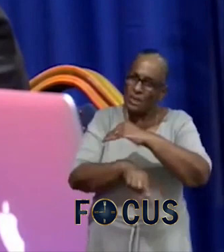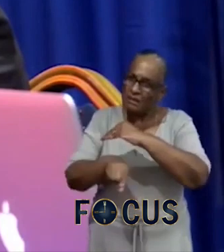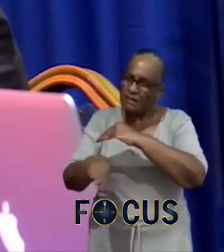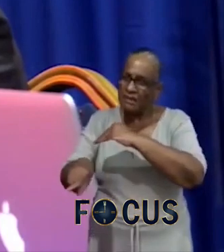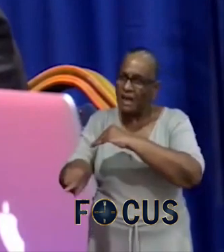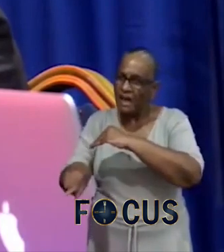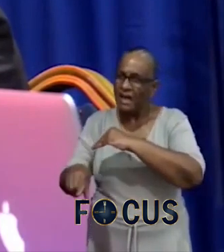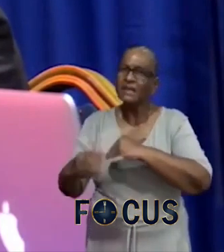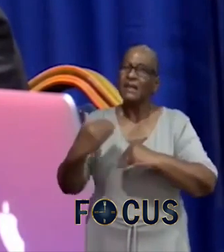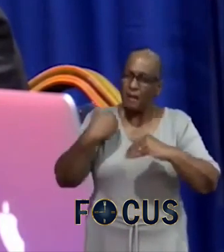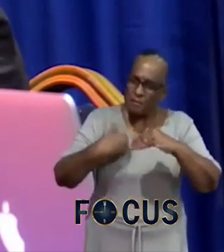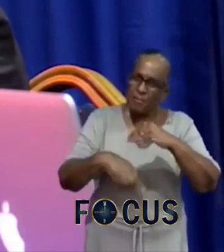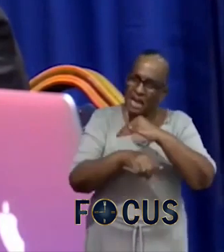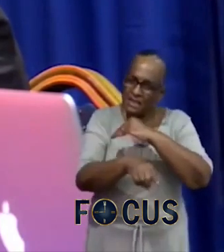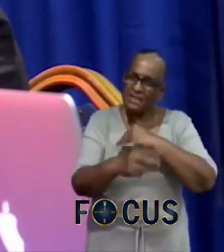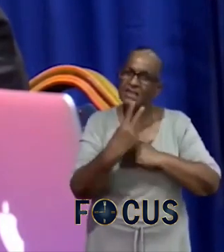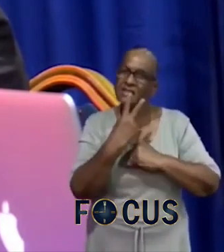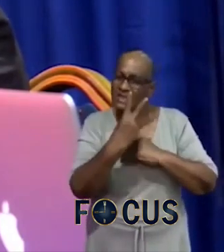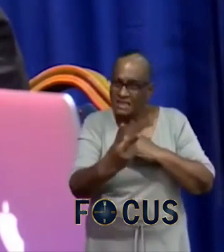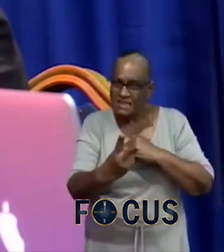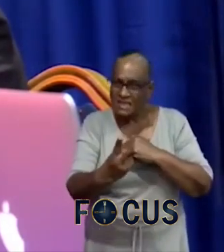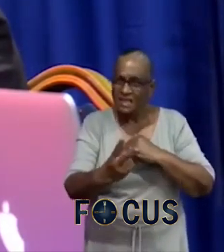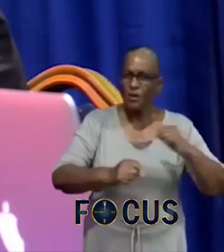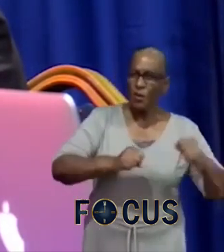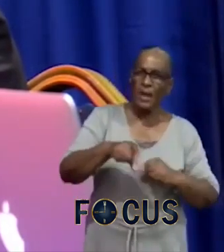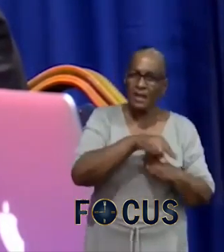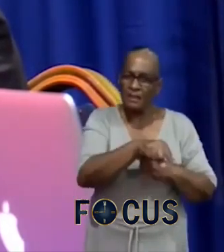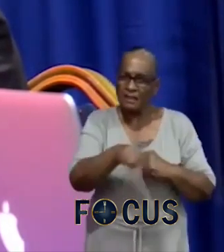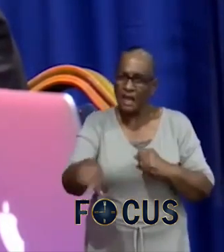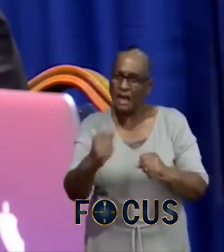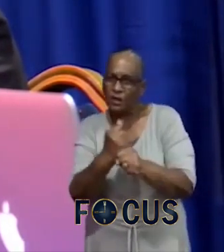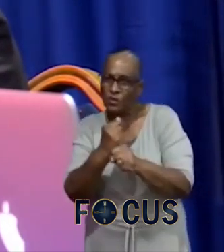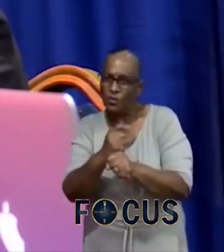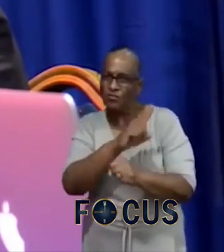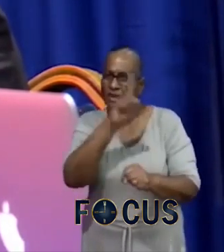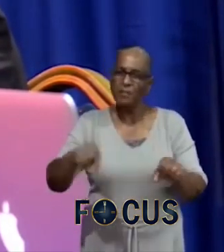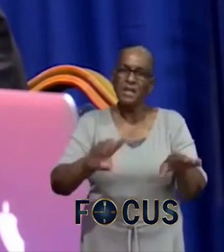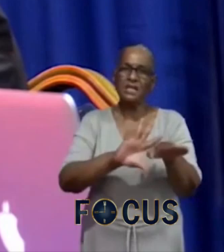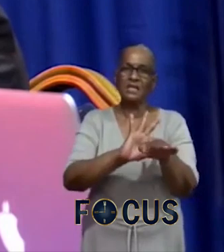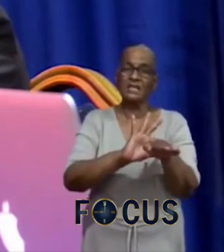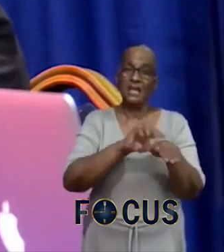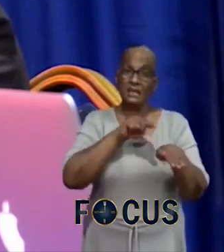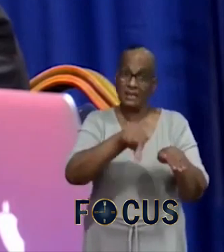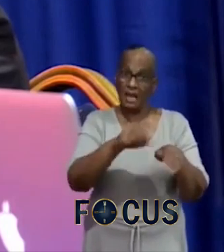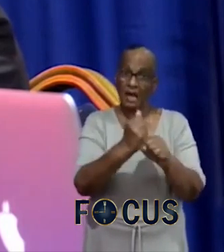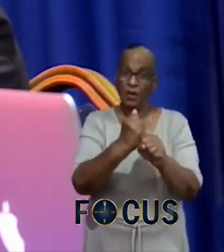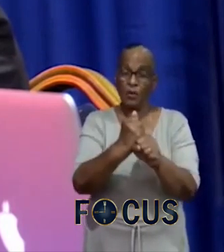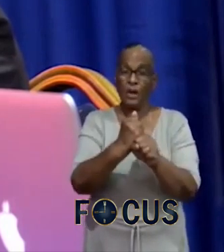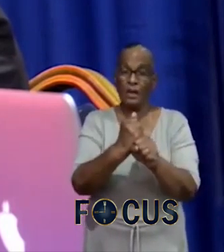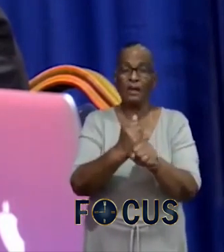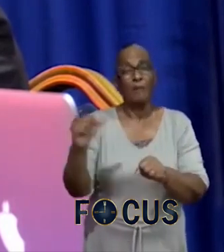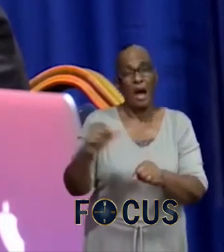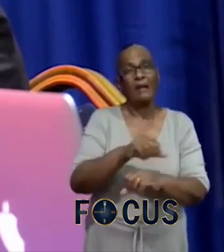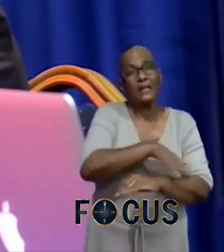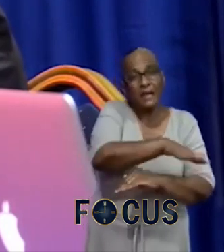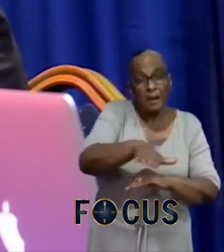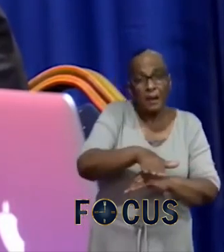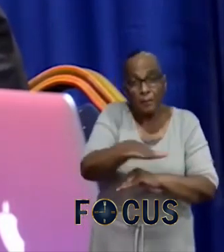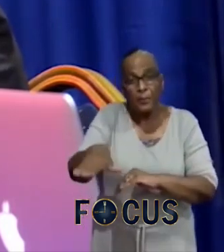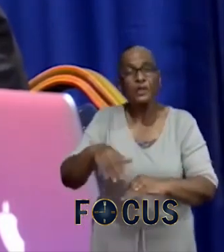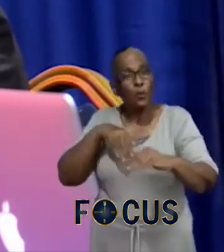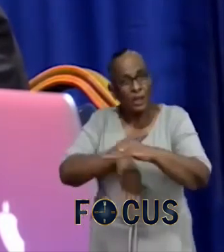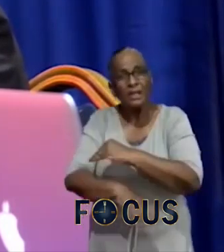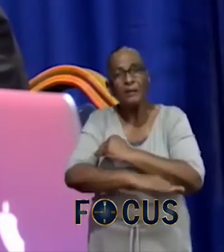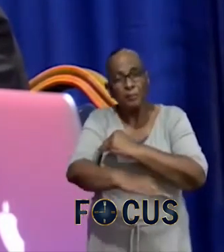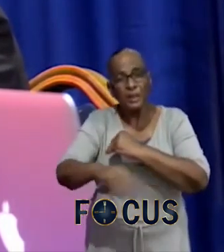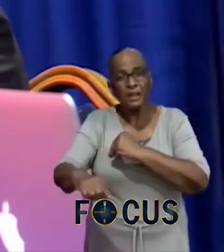komende periode mensen zullen zien bewegen van de medische zending. Maar er zullen ook nog andere gebieden zijn